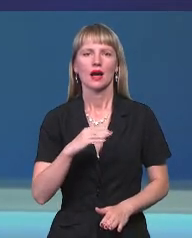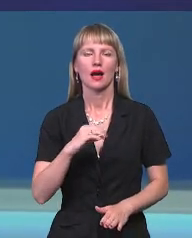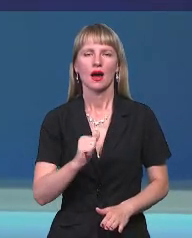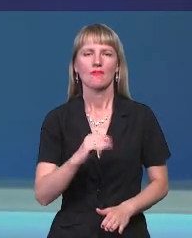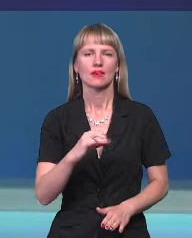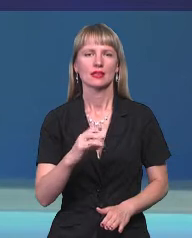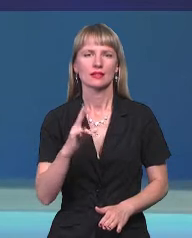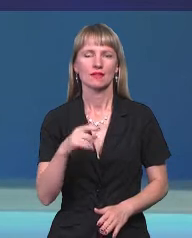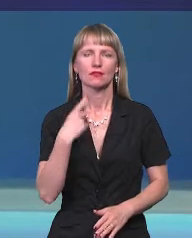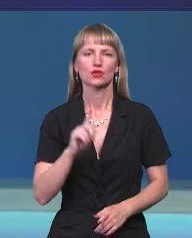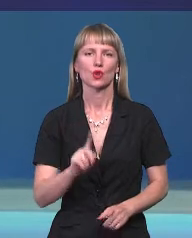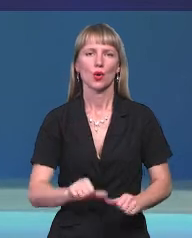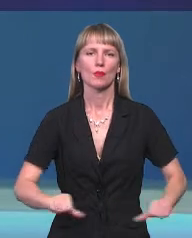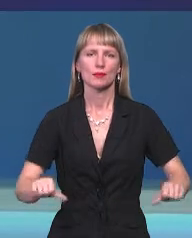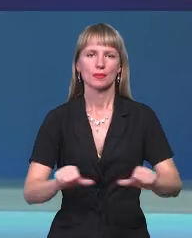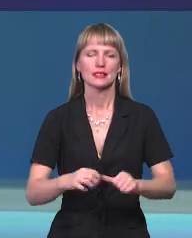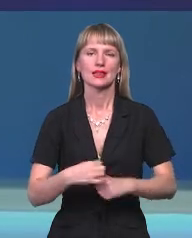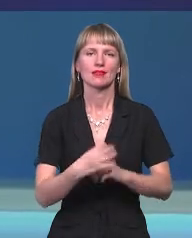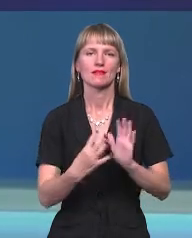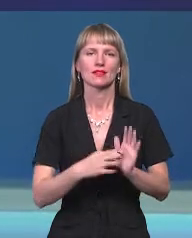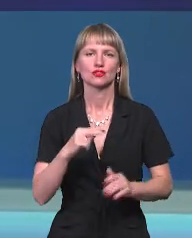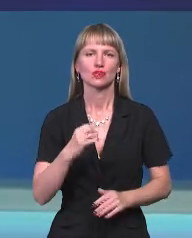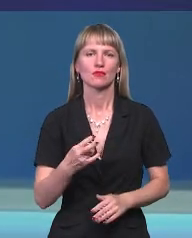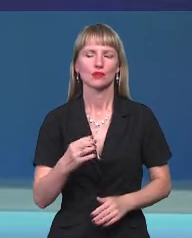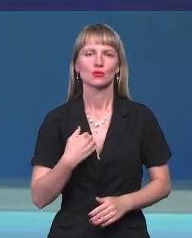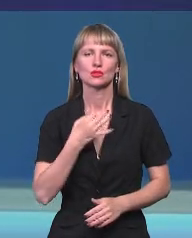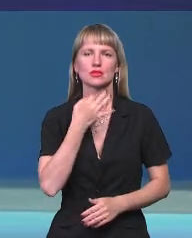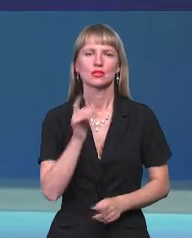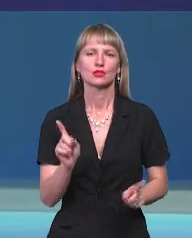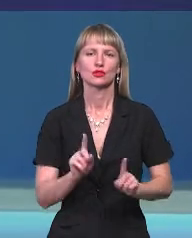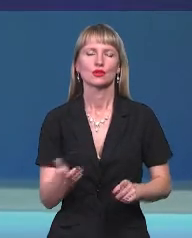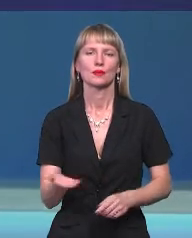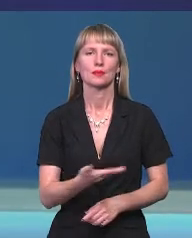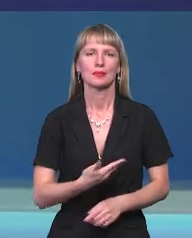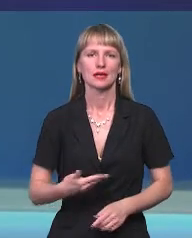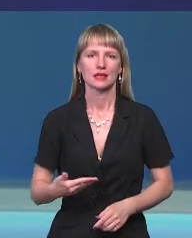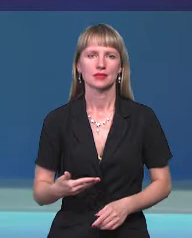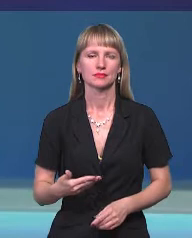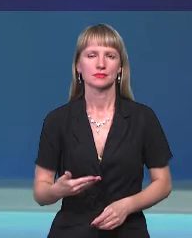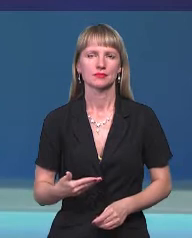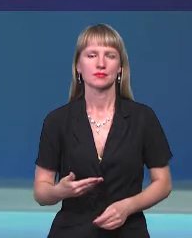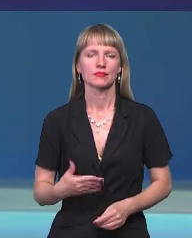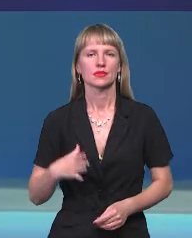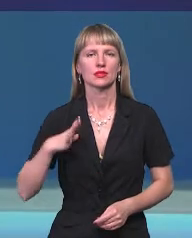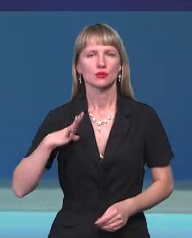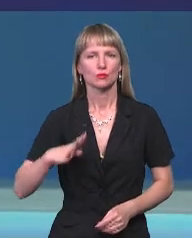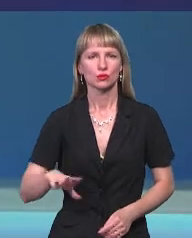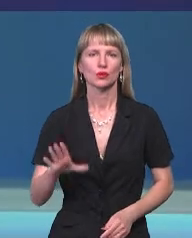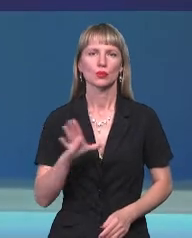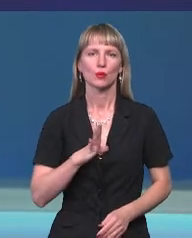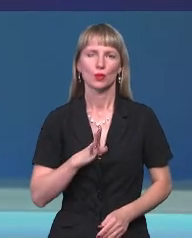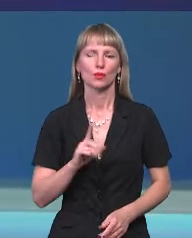про те, що комісія 19 червня, хочу зазначити, що ми змушені були,